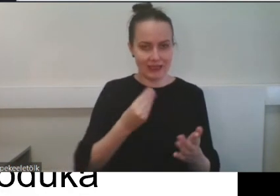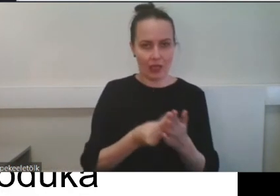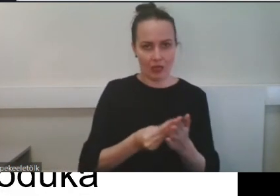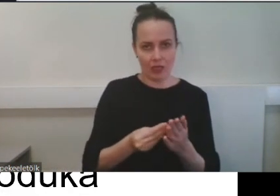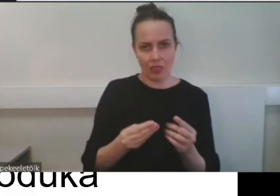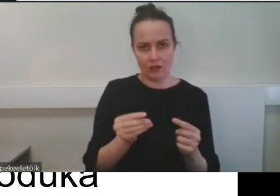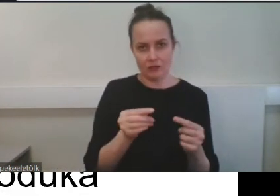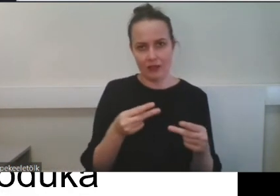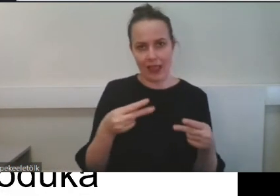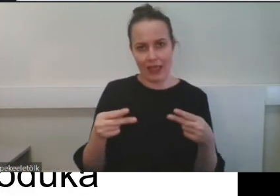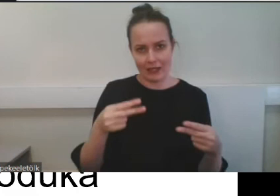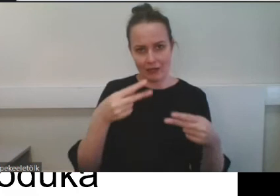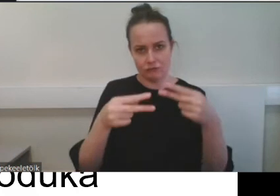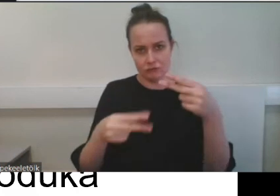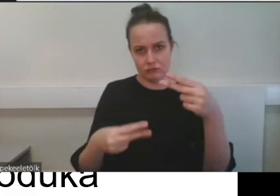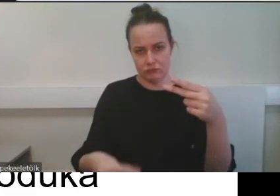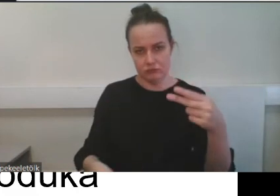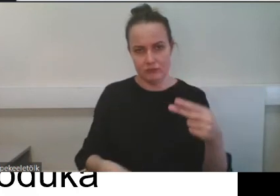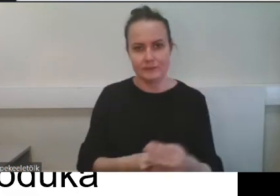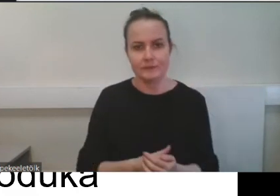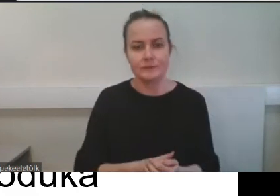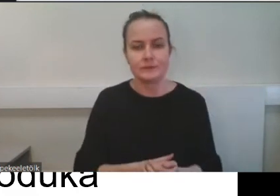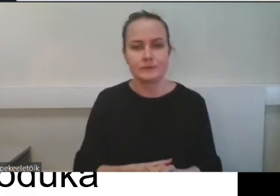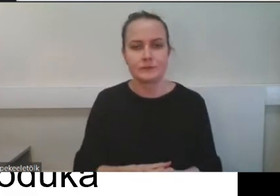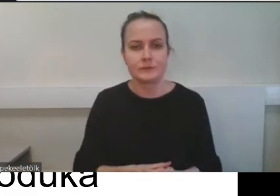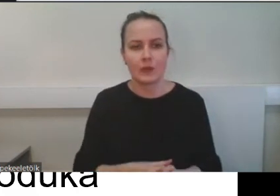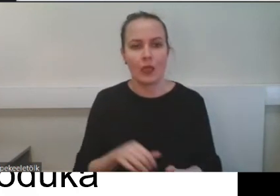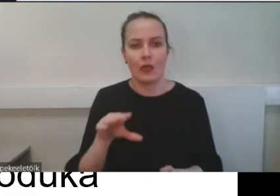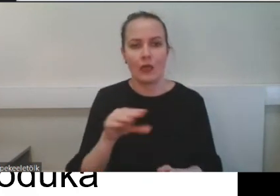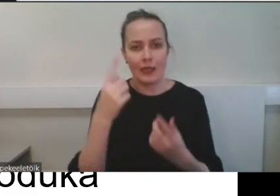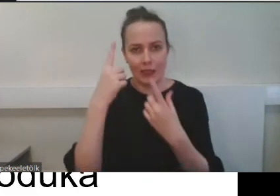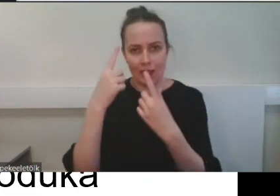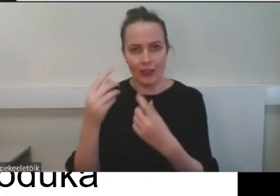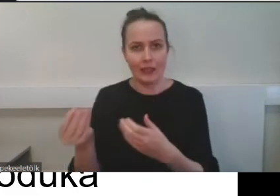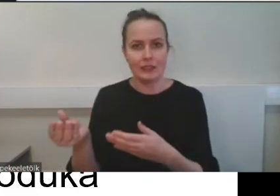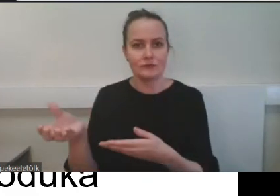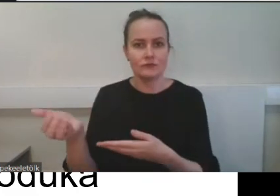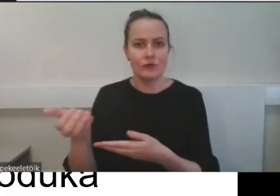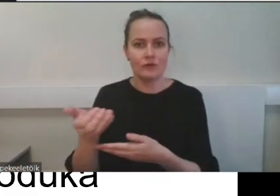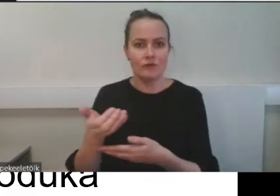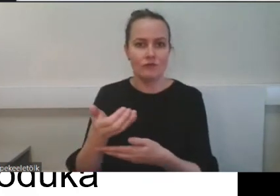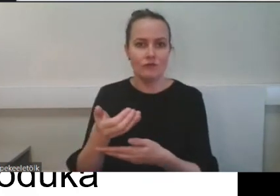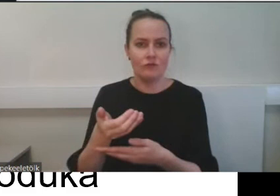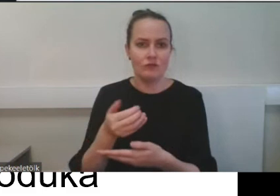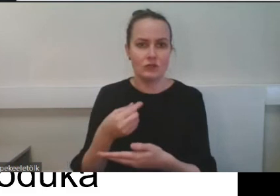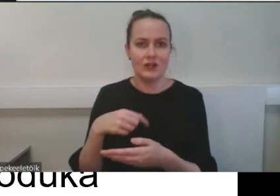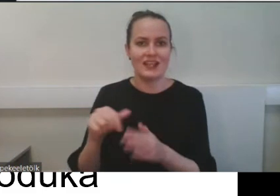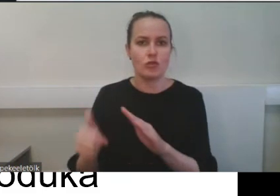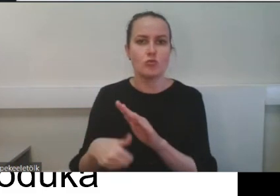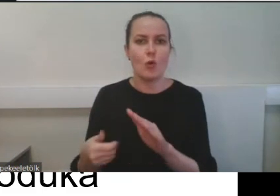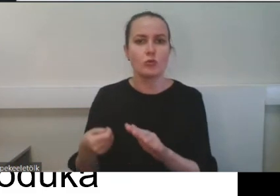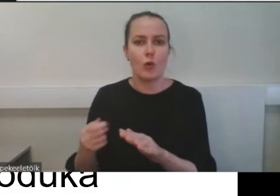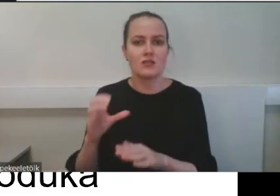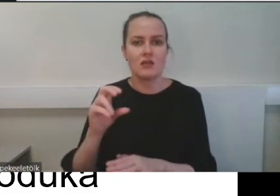loogilised seosed puude, töövõime ja tegevuspiirangute olulisuse